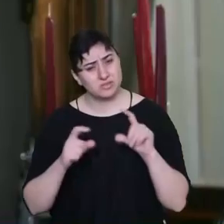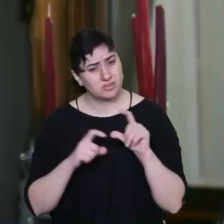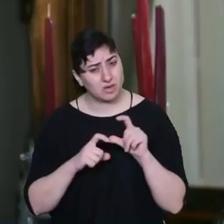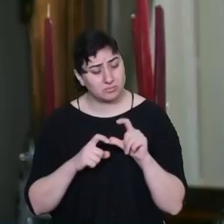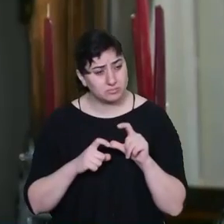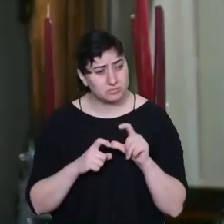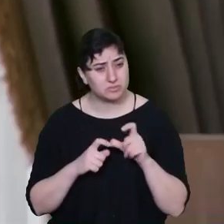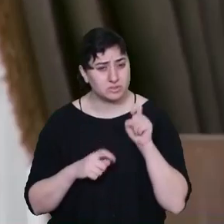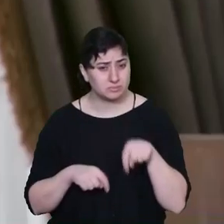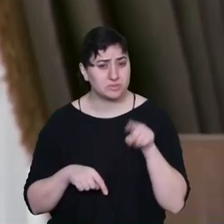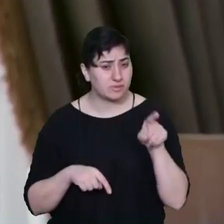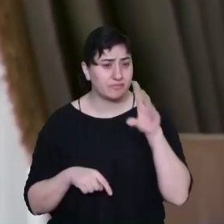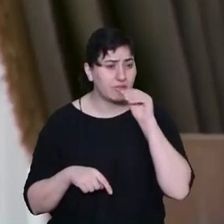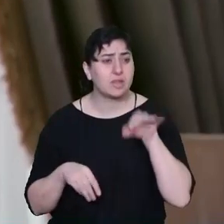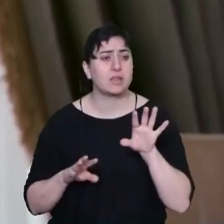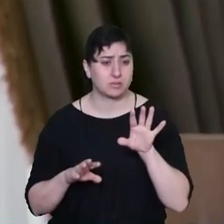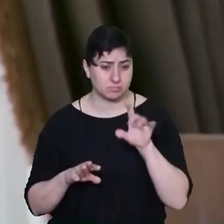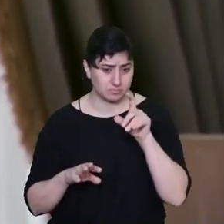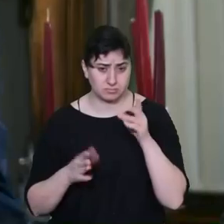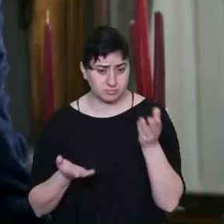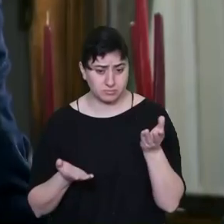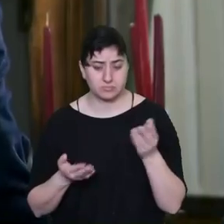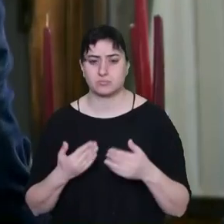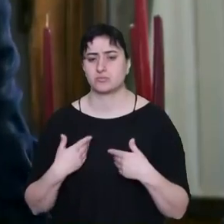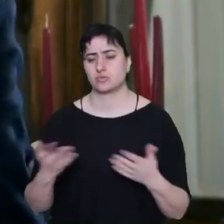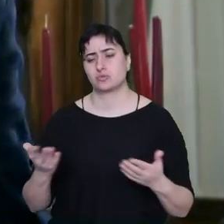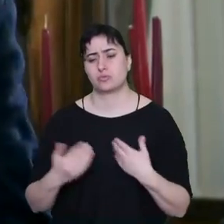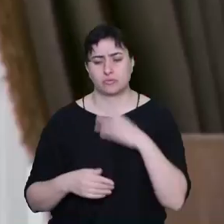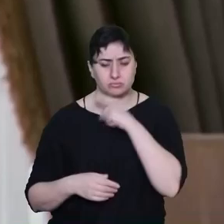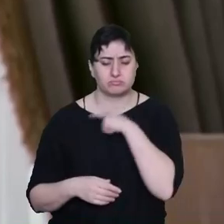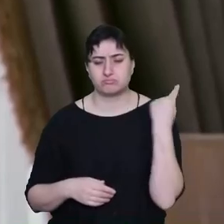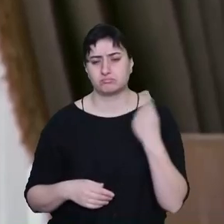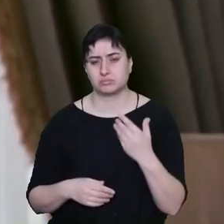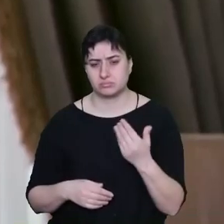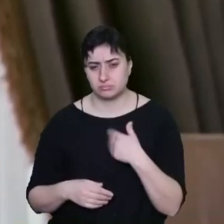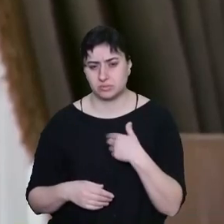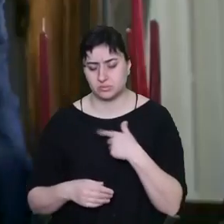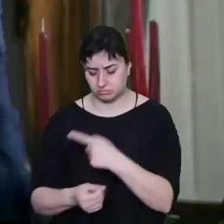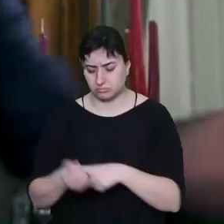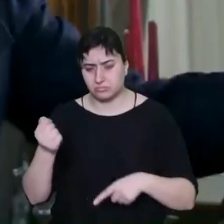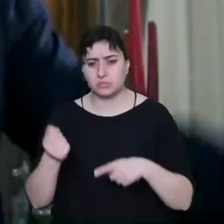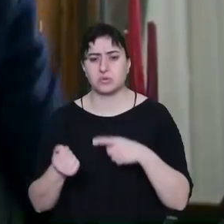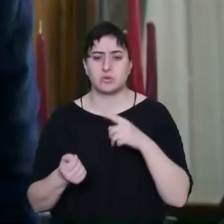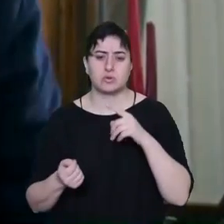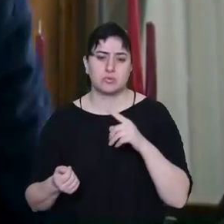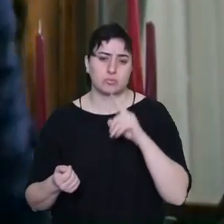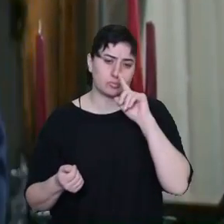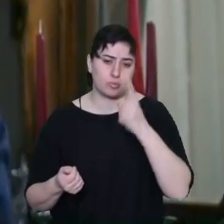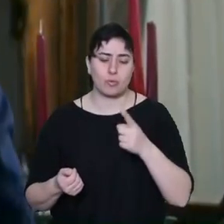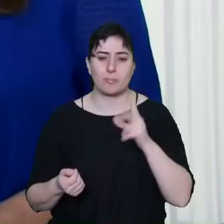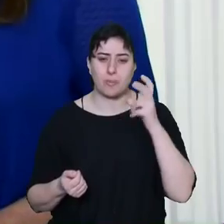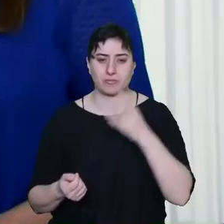Sarpişkom. Sen şimdi Fenerli değil misin yani? Ne alakası var Rüyam ya? Ya ben bileğimi kessem bordo mavi akar